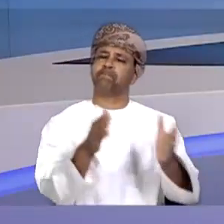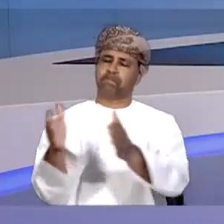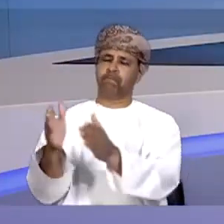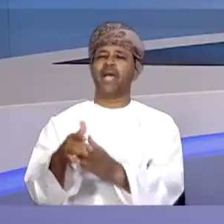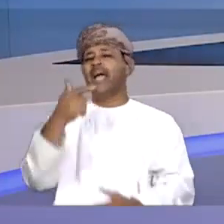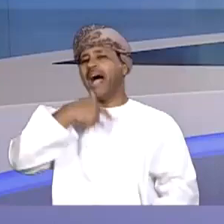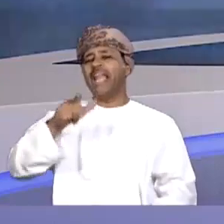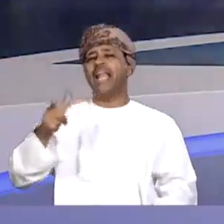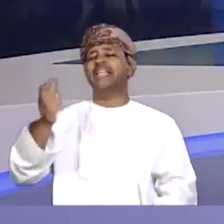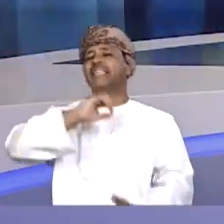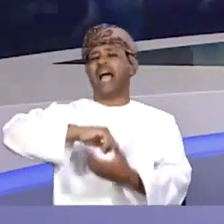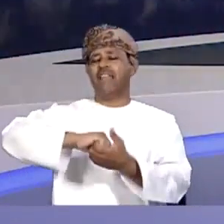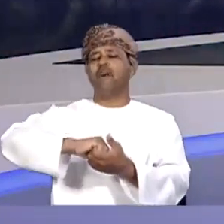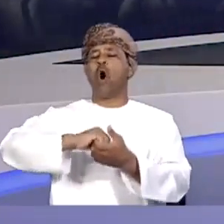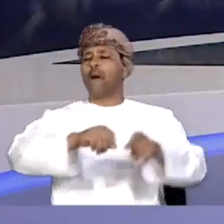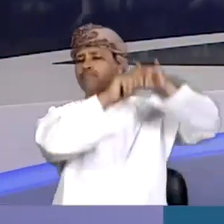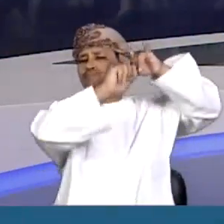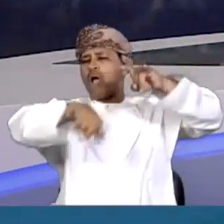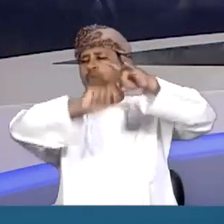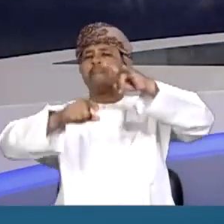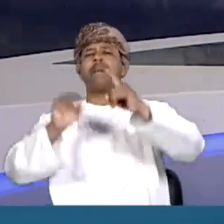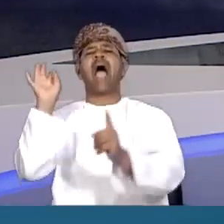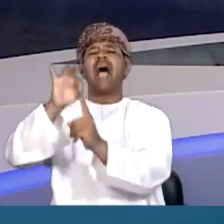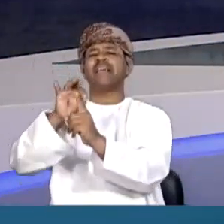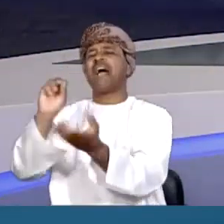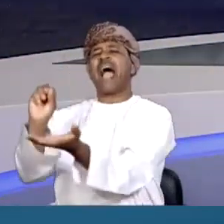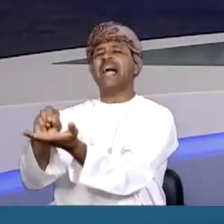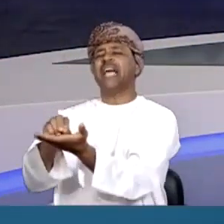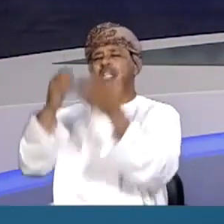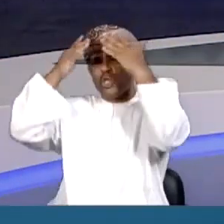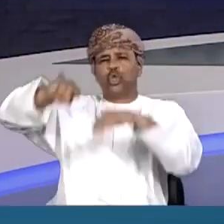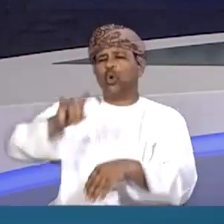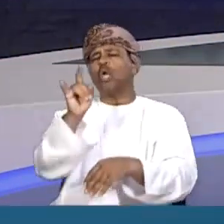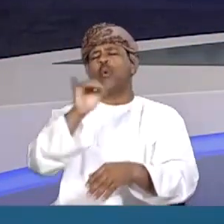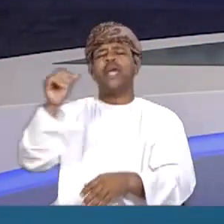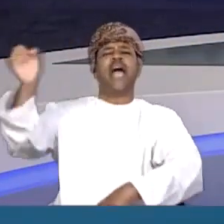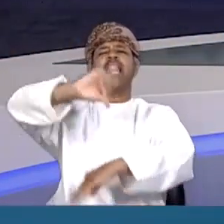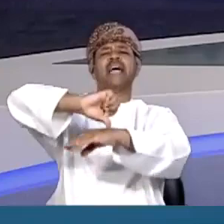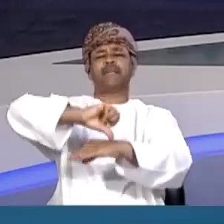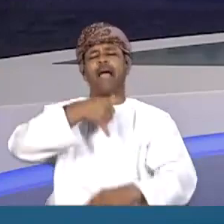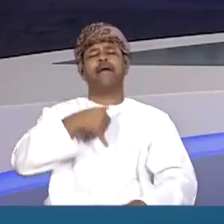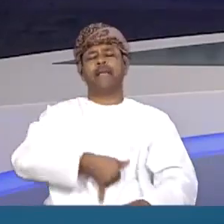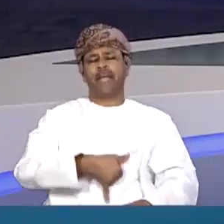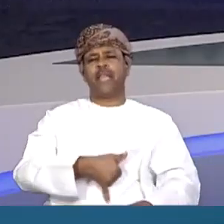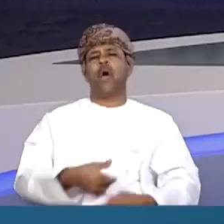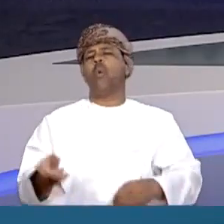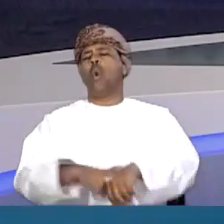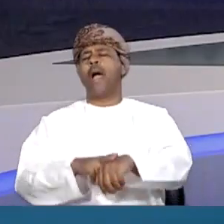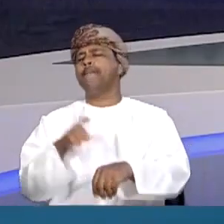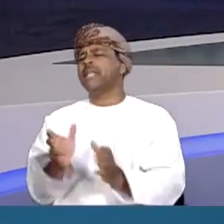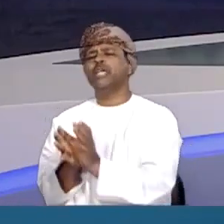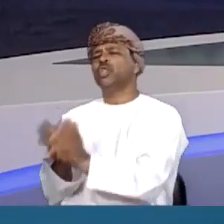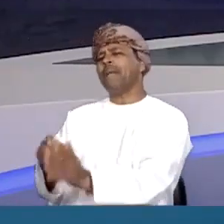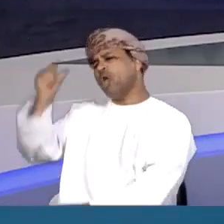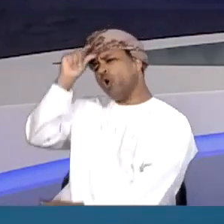أعلن التحالف عن شن غارات جوية استهدفت قاعدة جوية في العاصمة صنعاء ومواقع عسكرية تابعة لجماعة